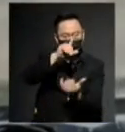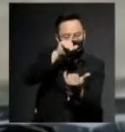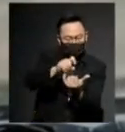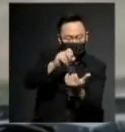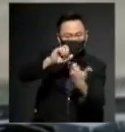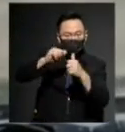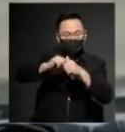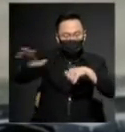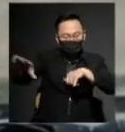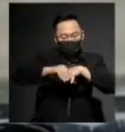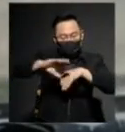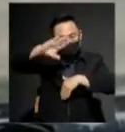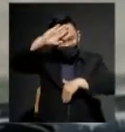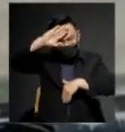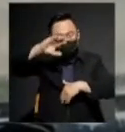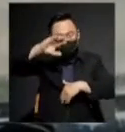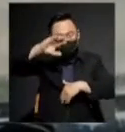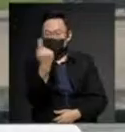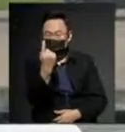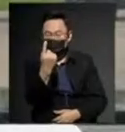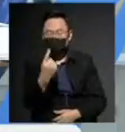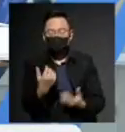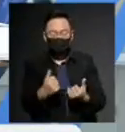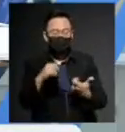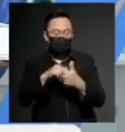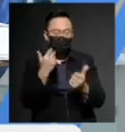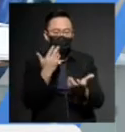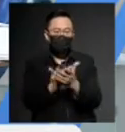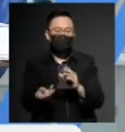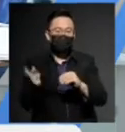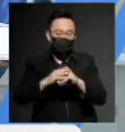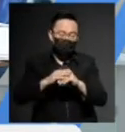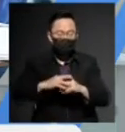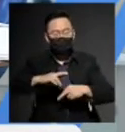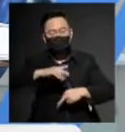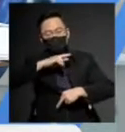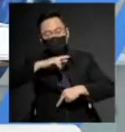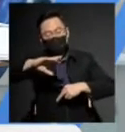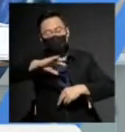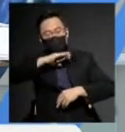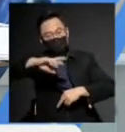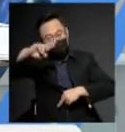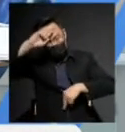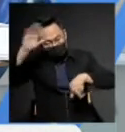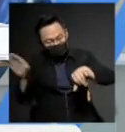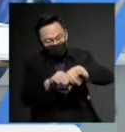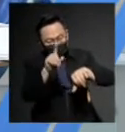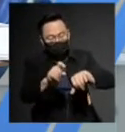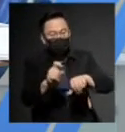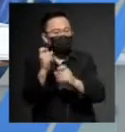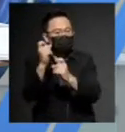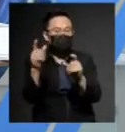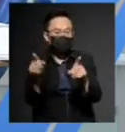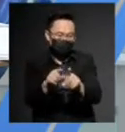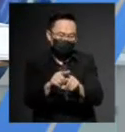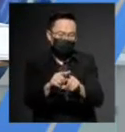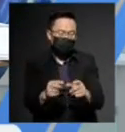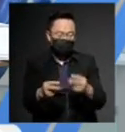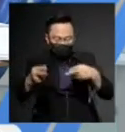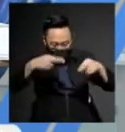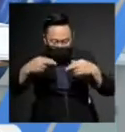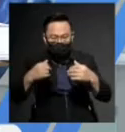ที่ตายจากโรคติดเชื้อ ASF หรือเปล่า ไม่ว่าจะเป็นประเด็นไหนได้รับความสนใจหมดนะคะจากนั้นเรื่องของให้ไปตรวจสอบว่าเป็นหมู